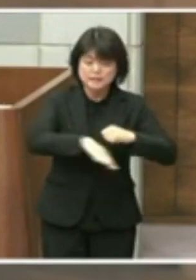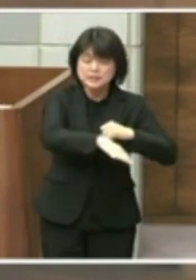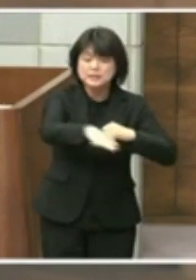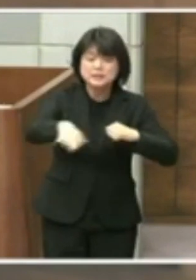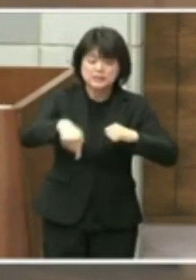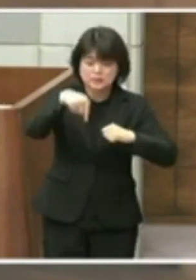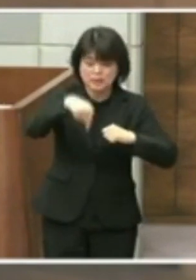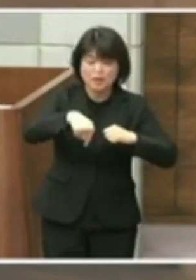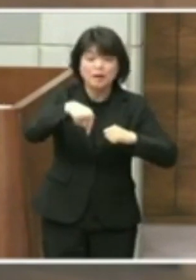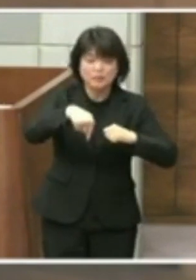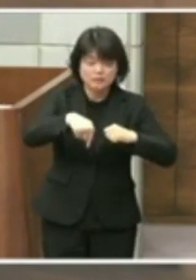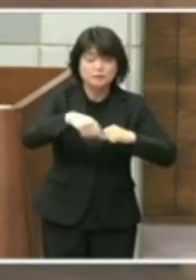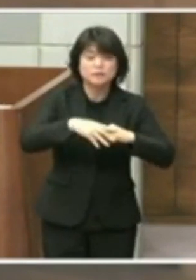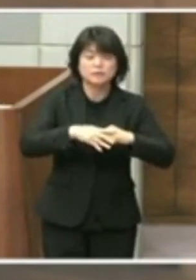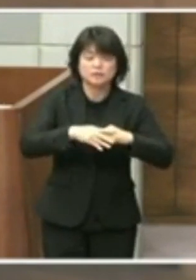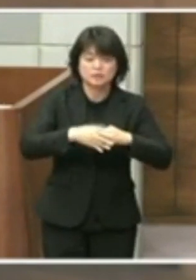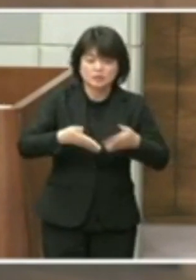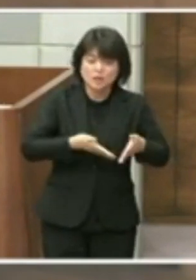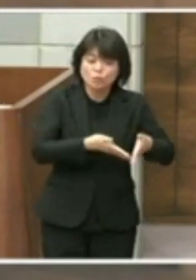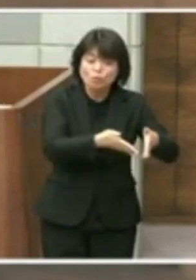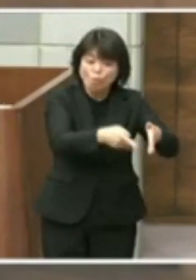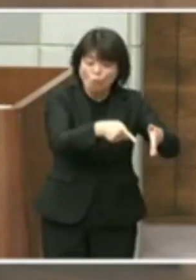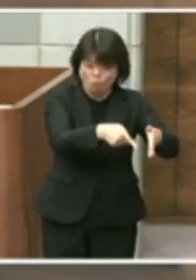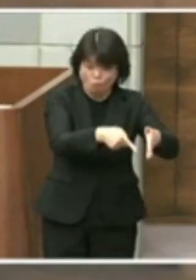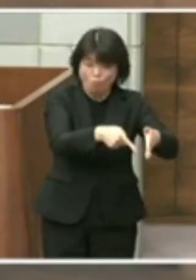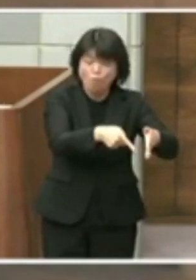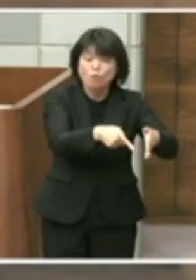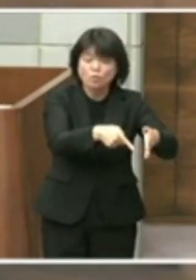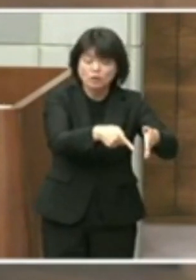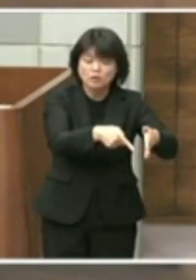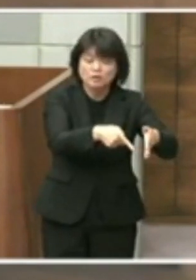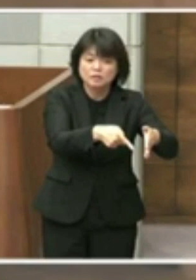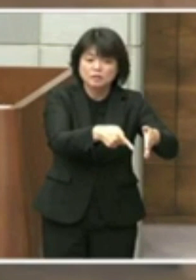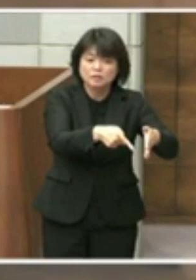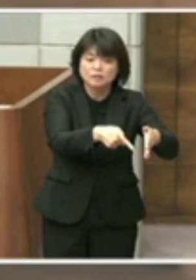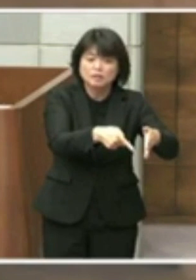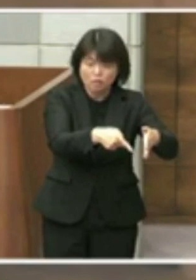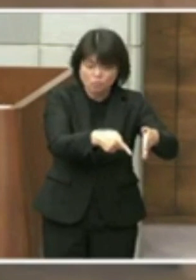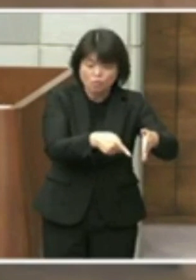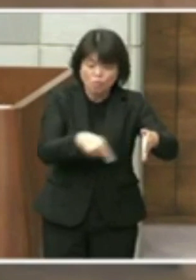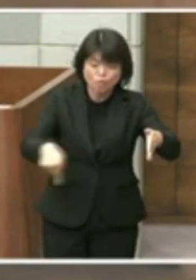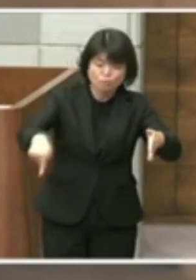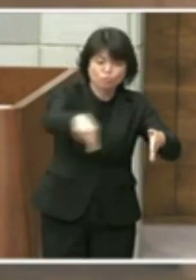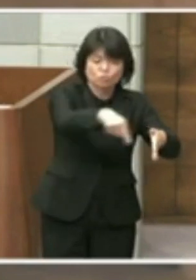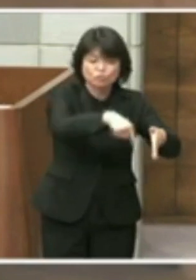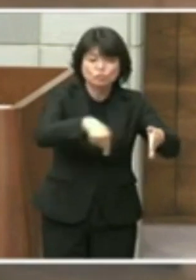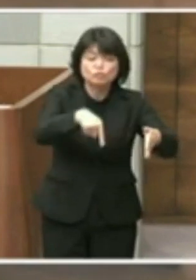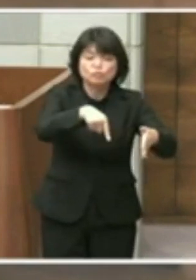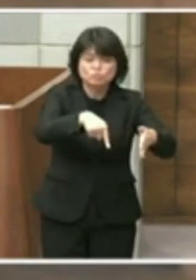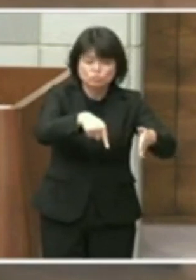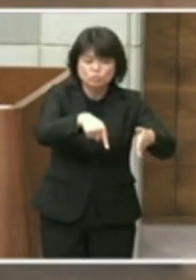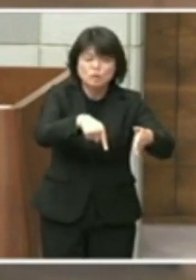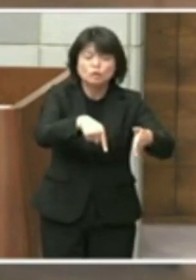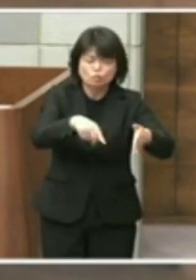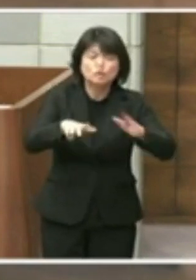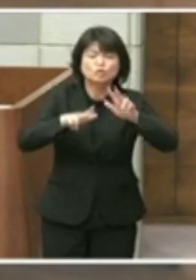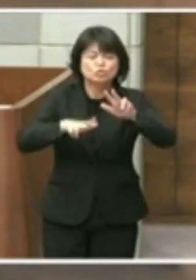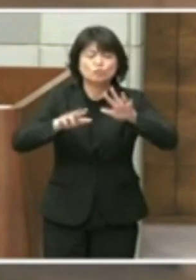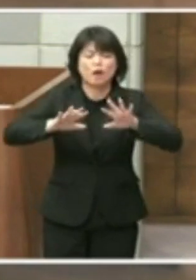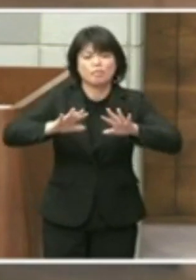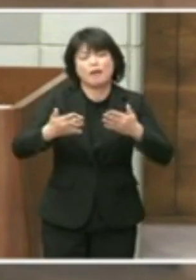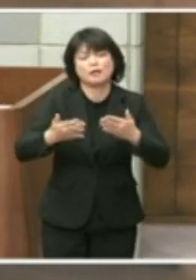った道路に対しての何ですかね、動線であったりいうのは特に決めがないということ